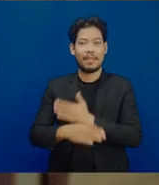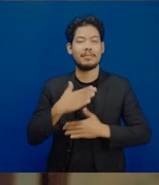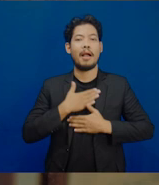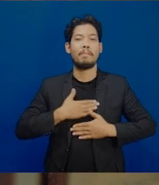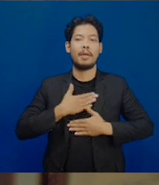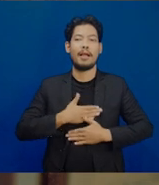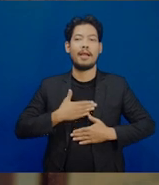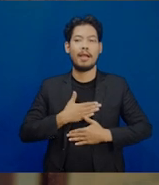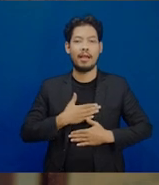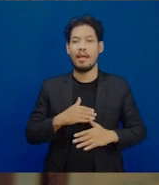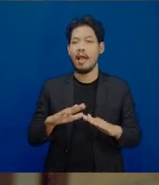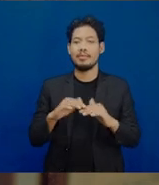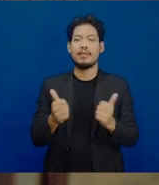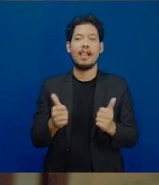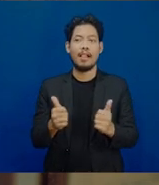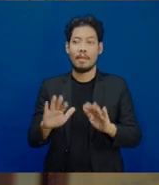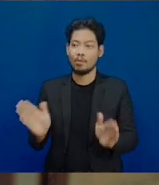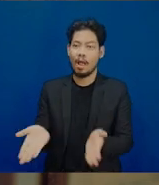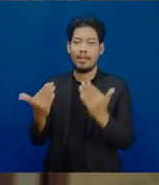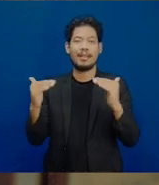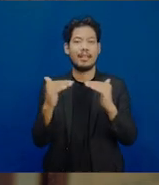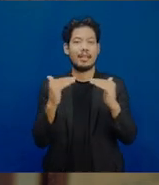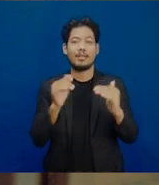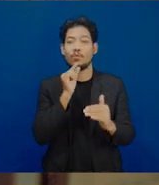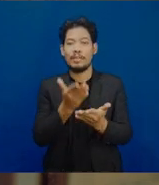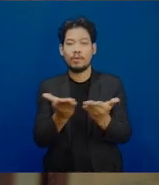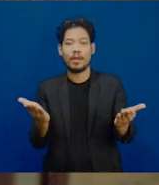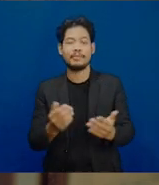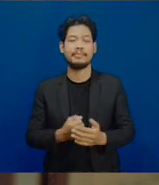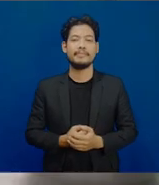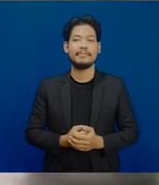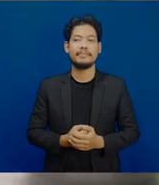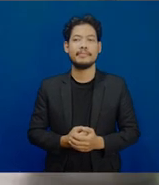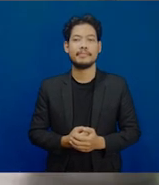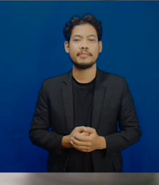menikmati proses dan hasil pembangunan secara setara dengan warga lainnya.